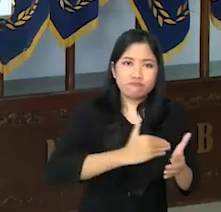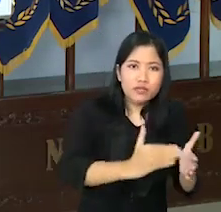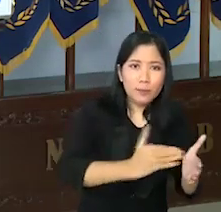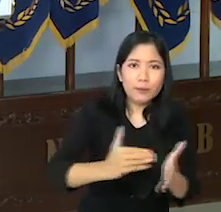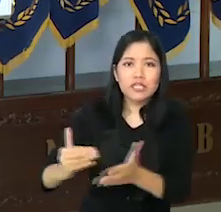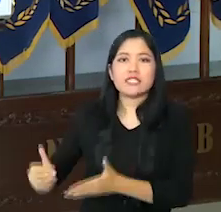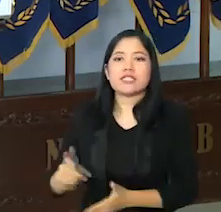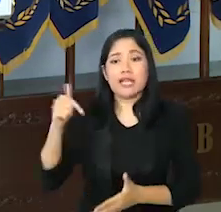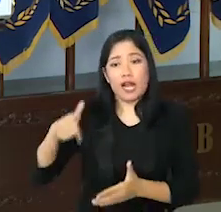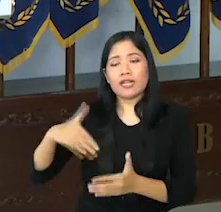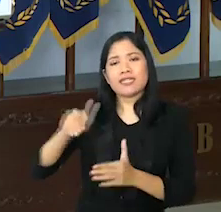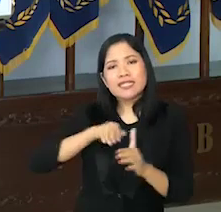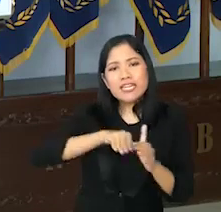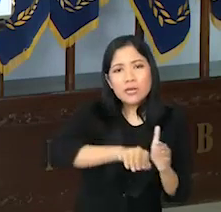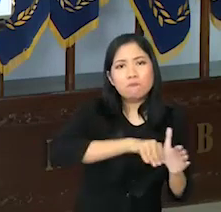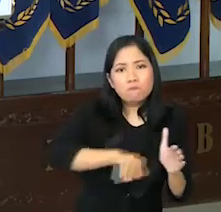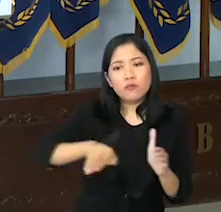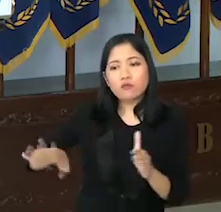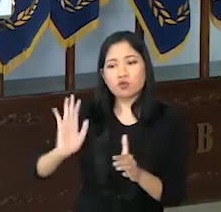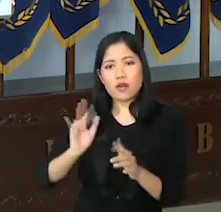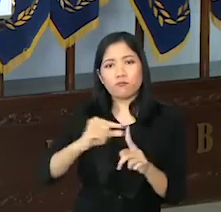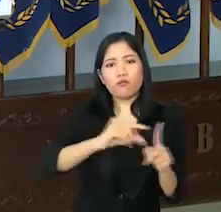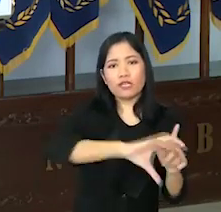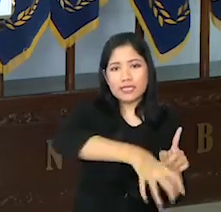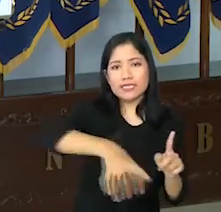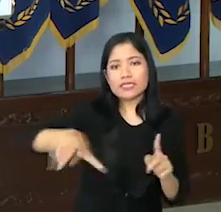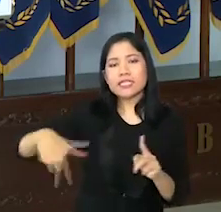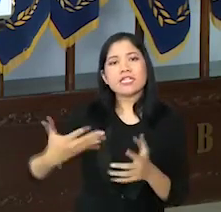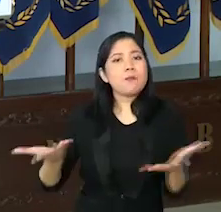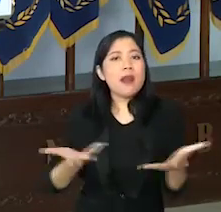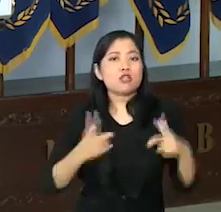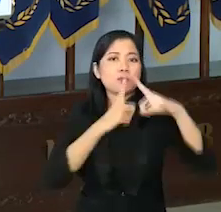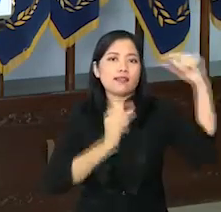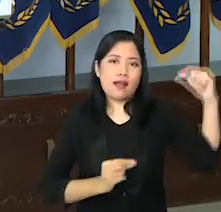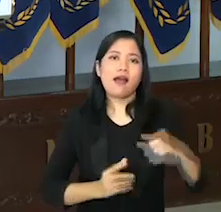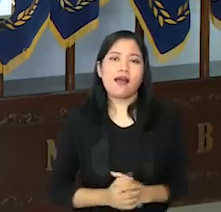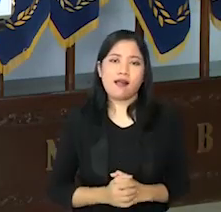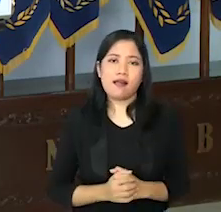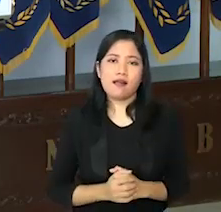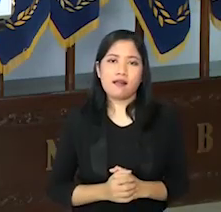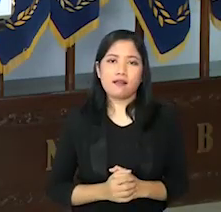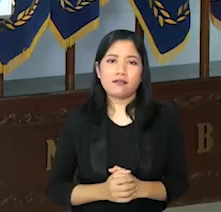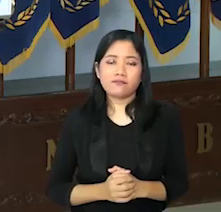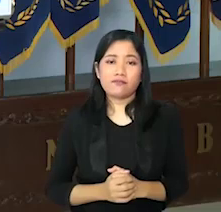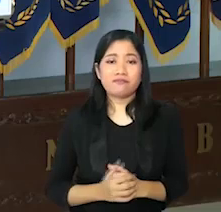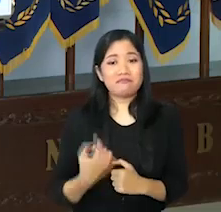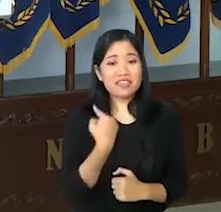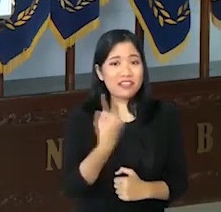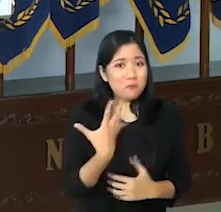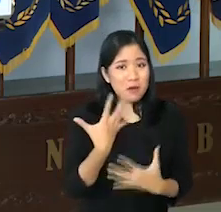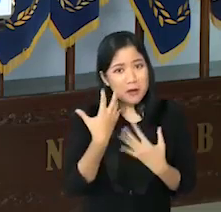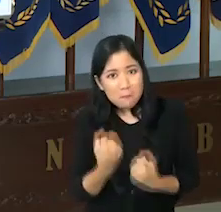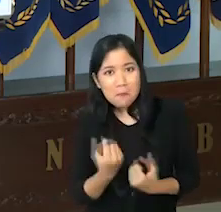ini pun sudah ada pengiriman ke beberapa provinsi di Sumatera kita berharap ini akan